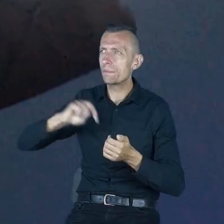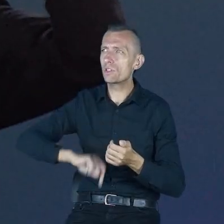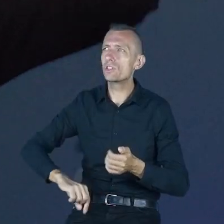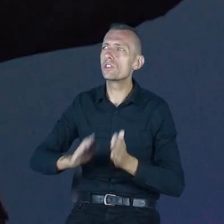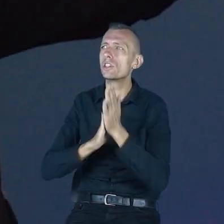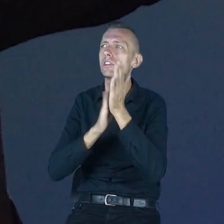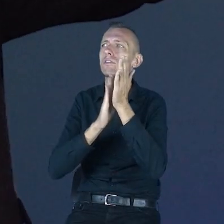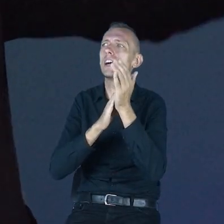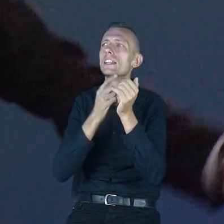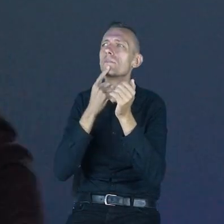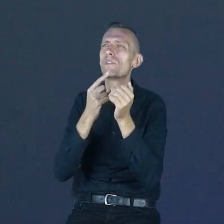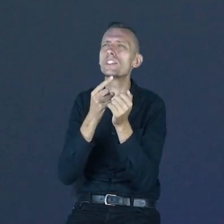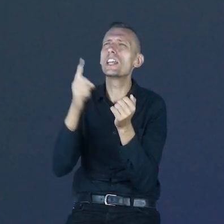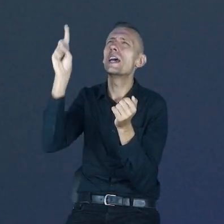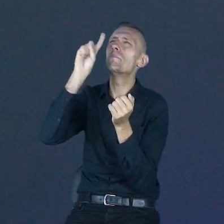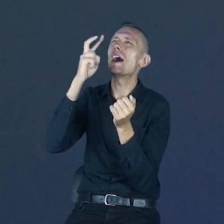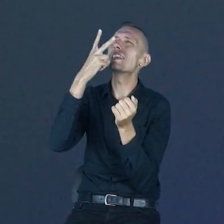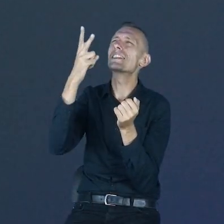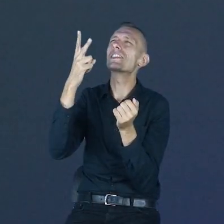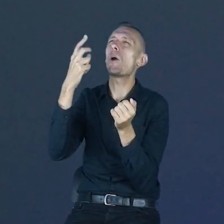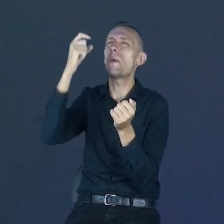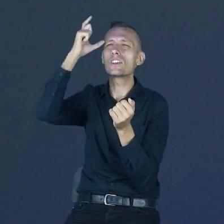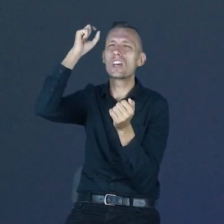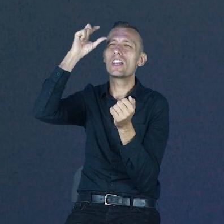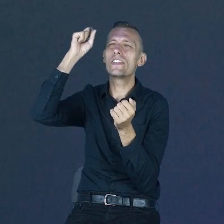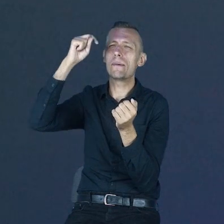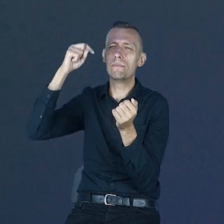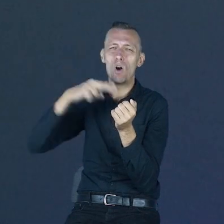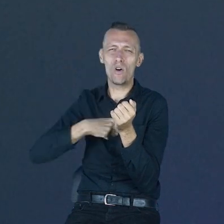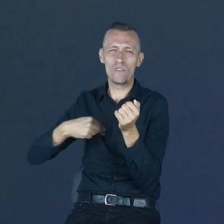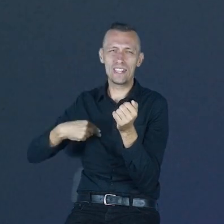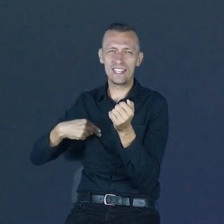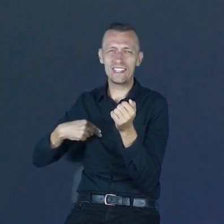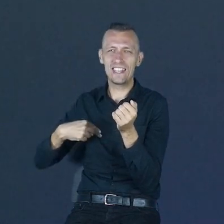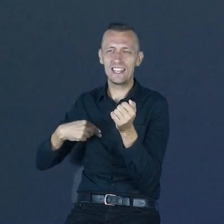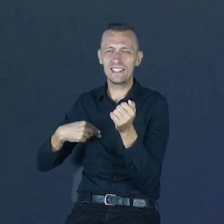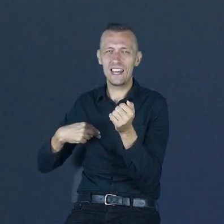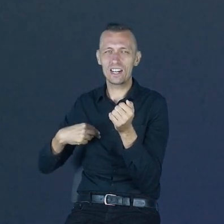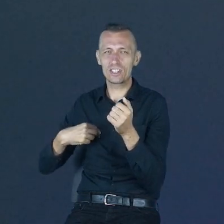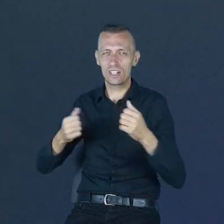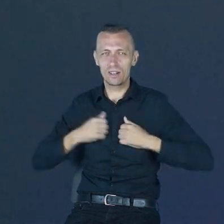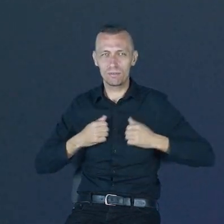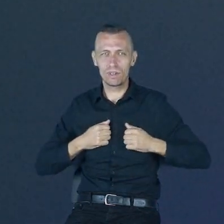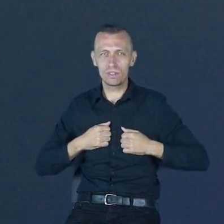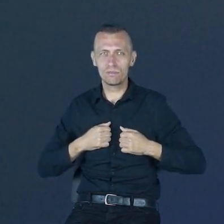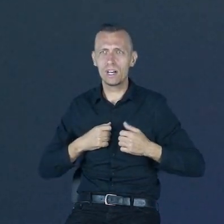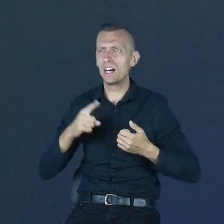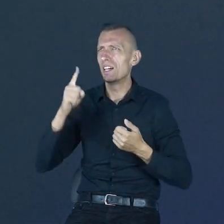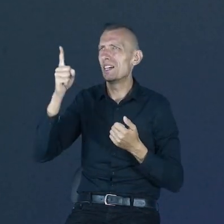popatrz, demony są nam poddane. A Jezus mówi: cieszcie się raczej z tego.